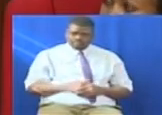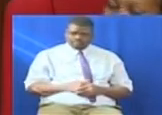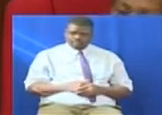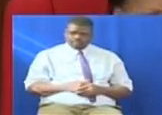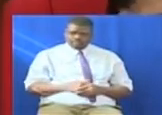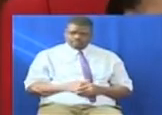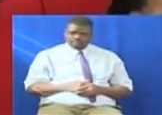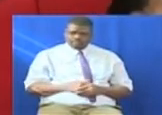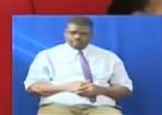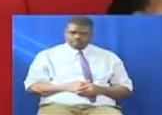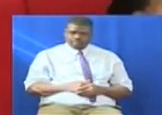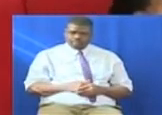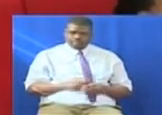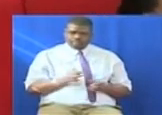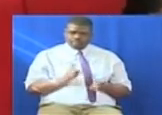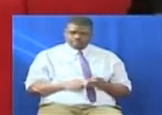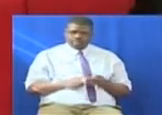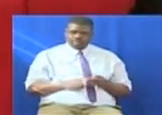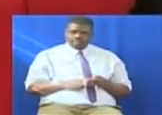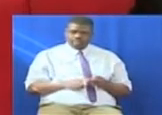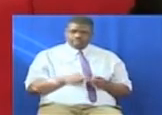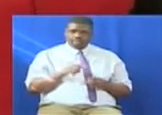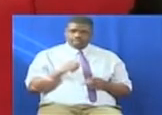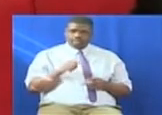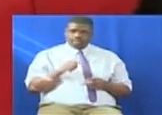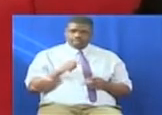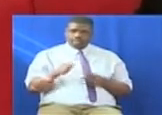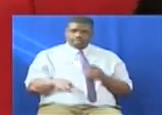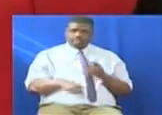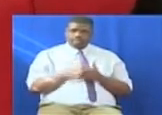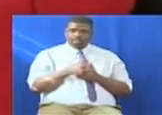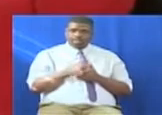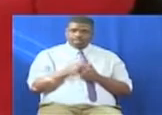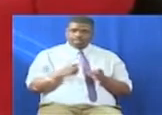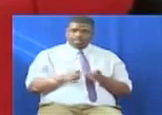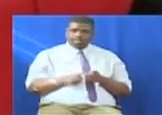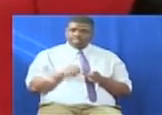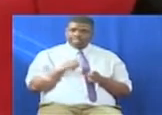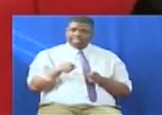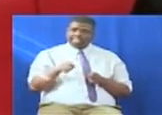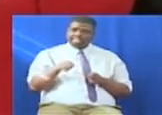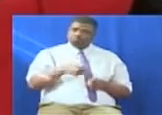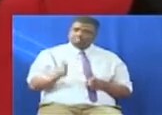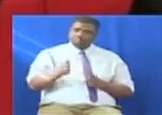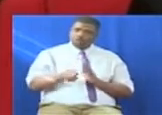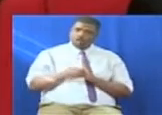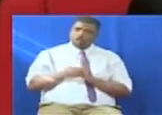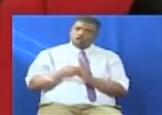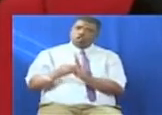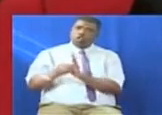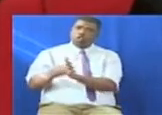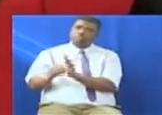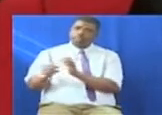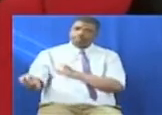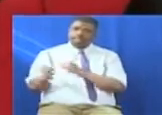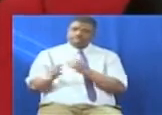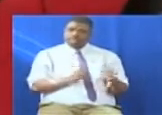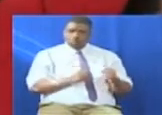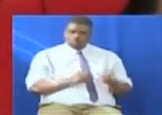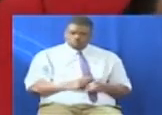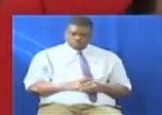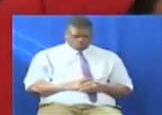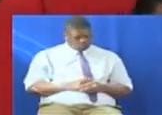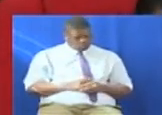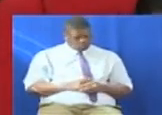Lakini lazima leader awe bloomer, chief bloomer. Yeye mwenyewe aongoze kwa matendo.